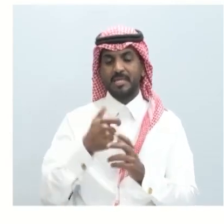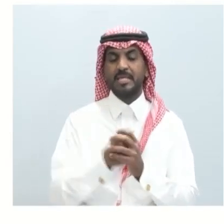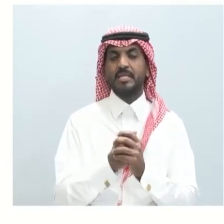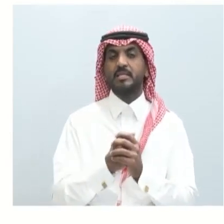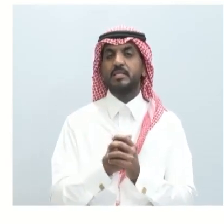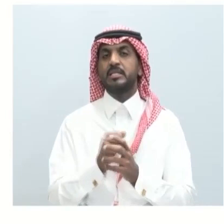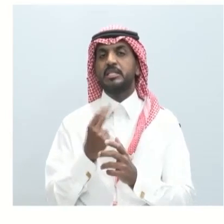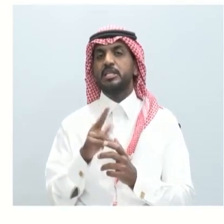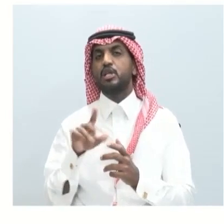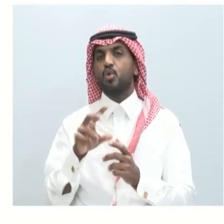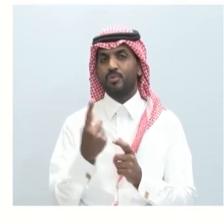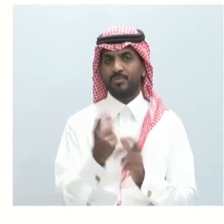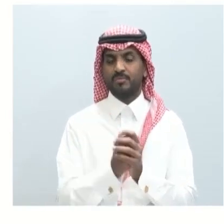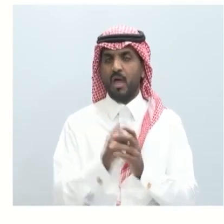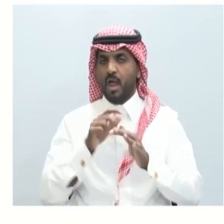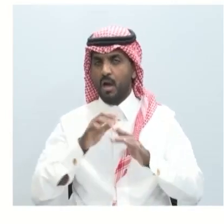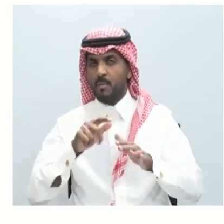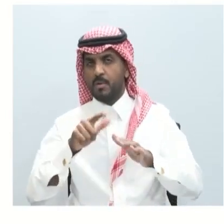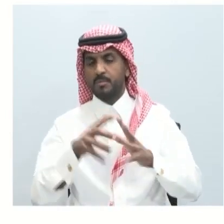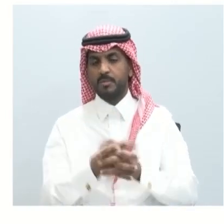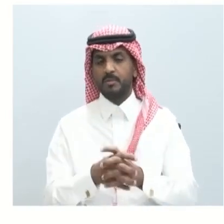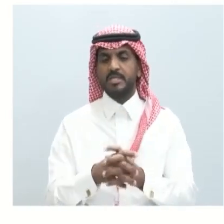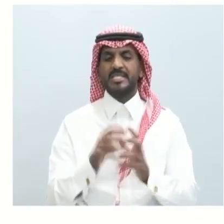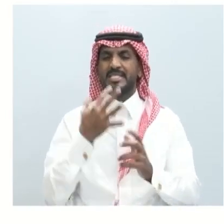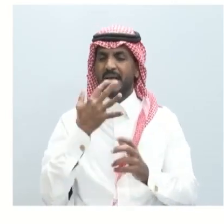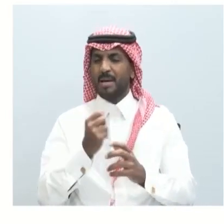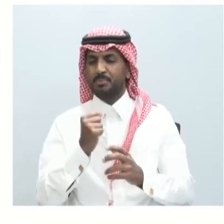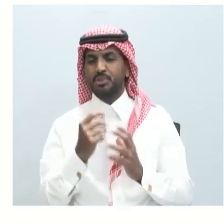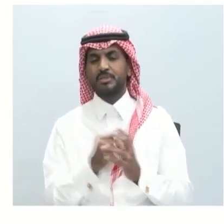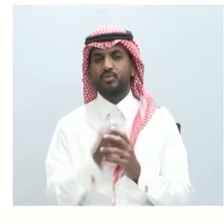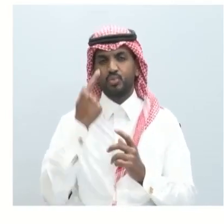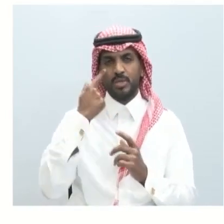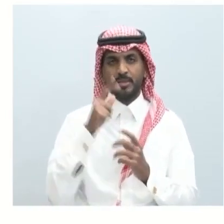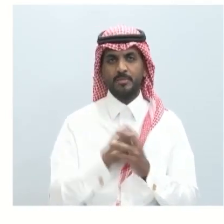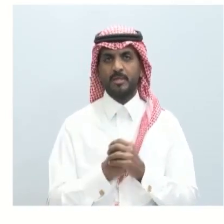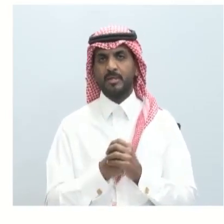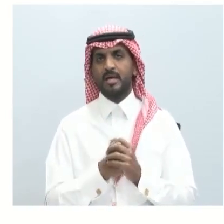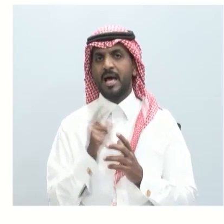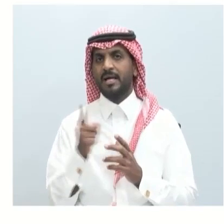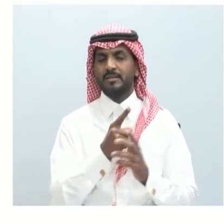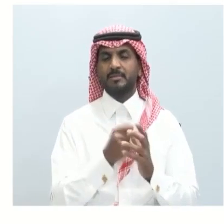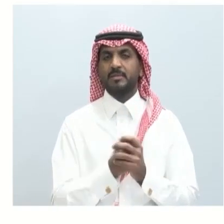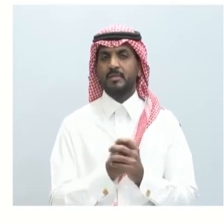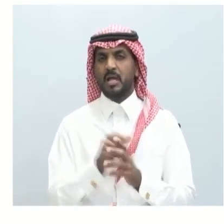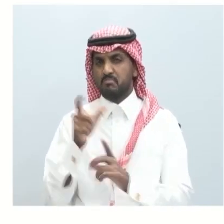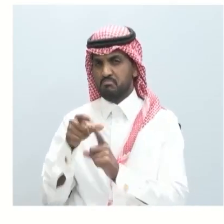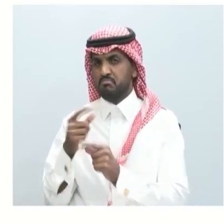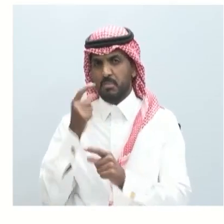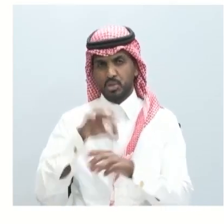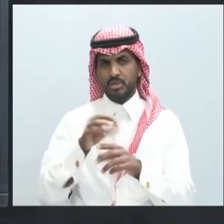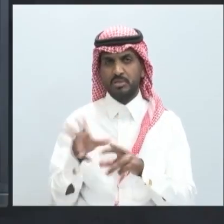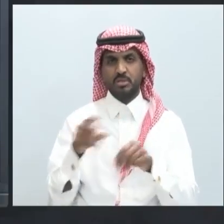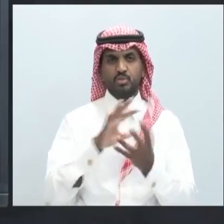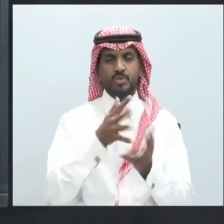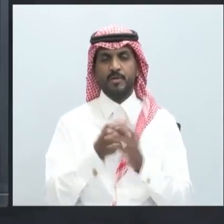ترليون على مستوى الاحتمالات اذا من الصعب جدا جدا ان نشاهد احد البشر يتشابهون في